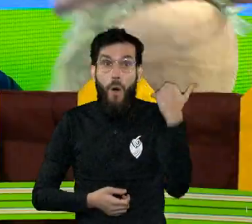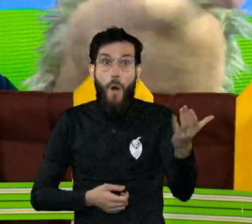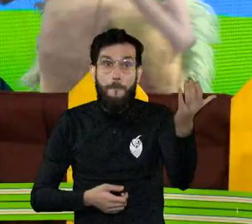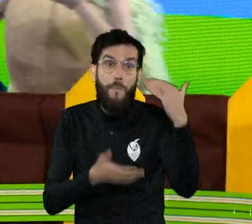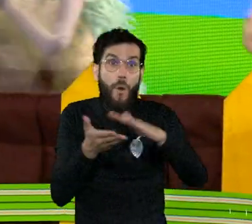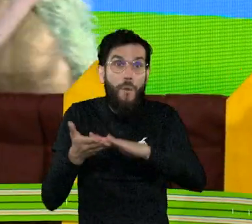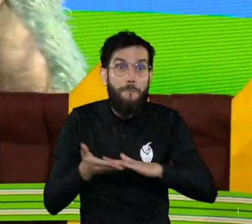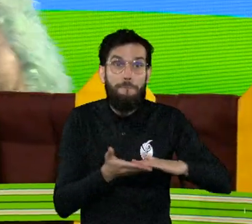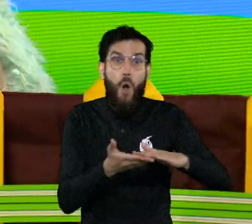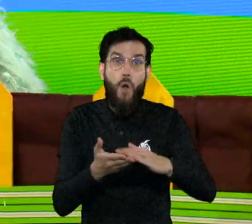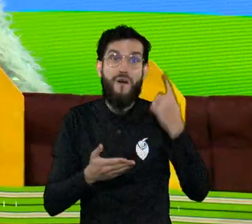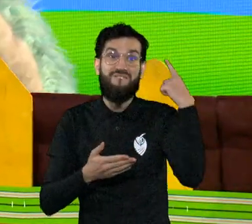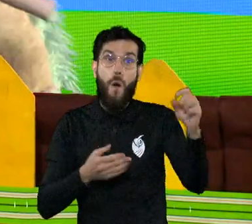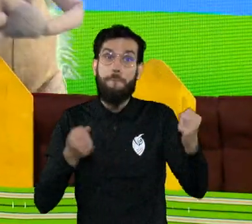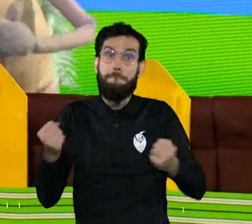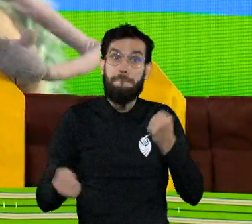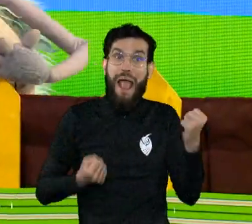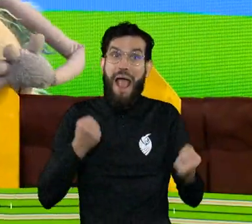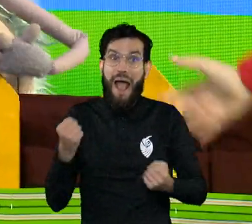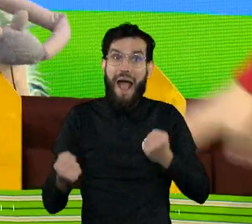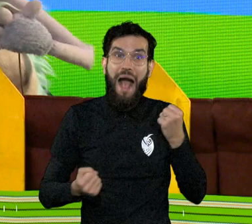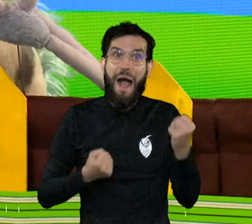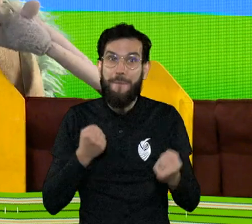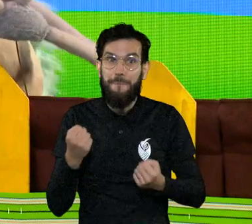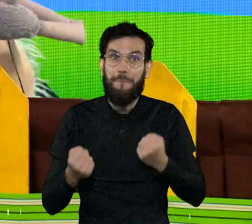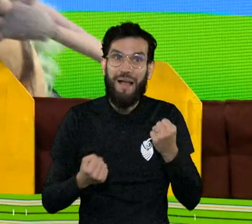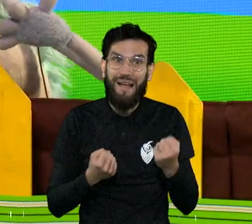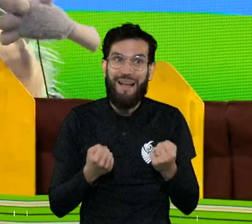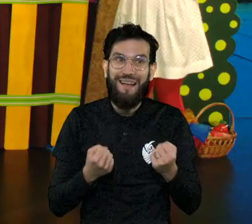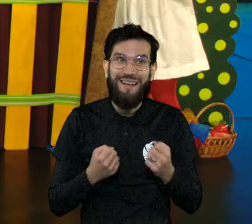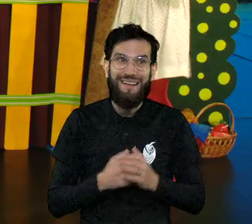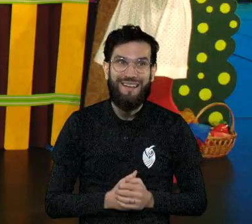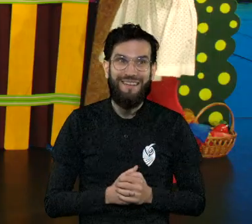von, pobehať si na náš dvor.